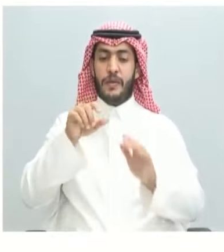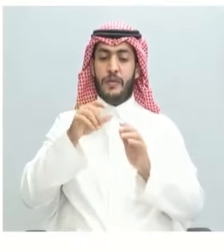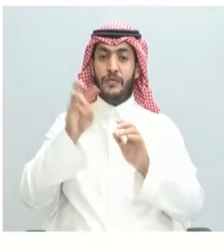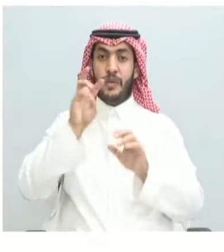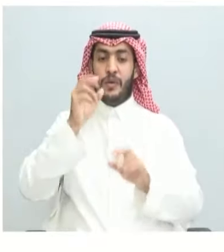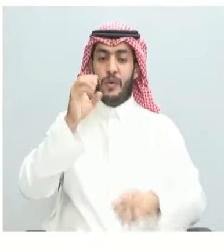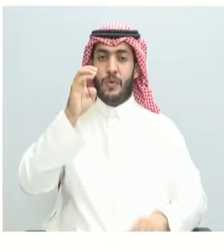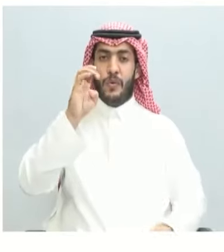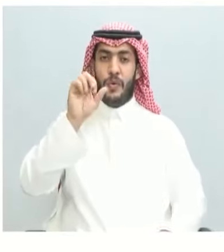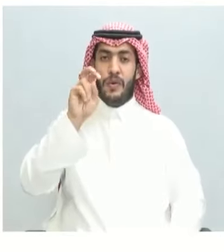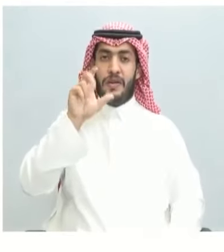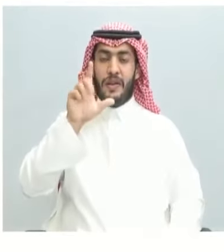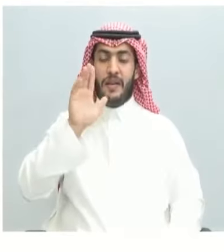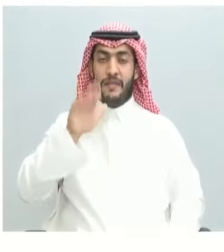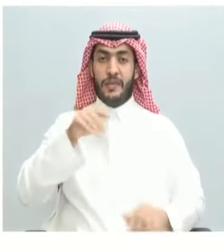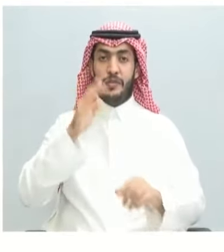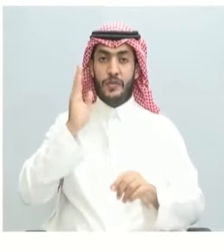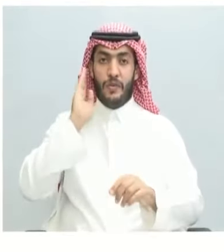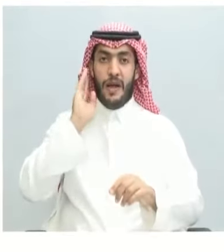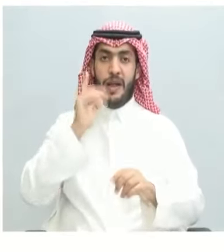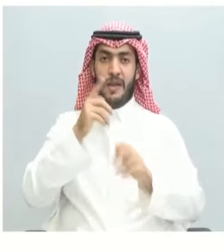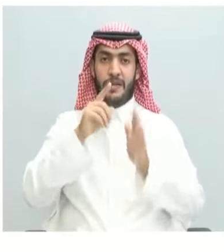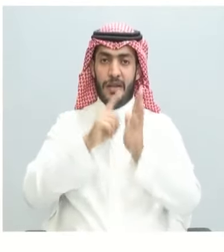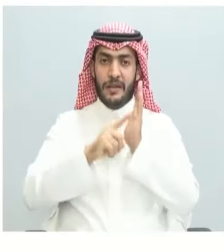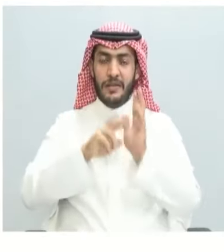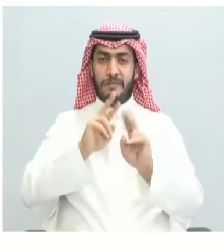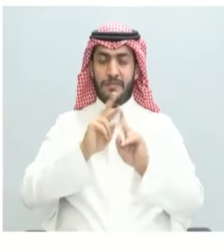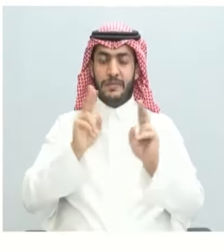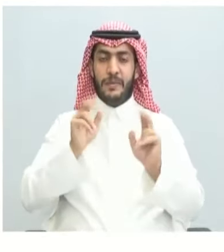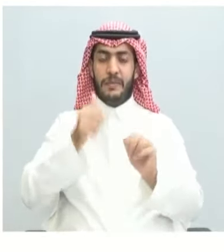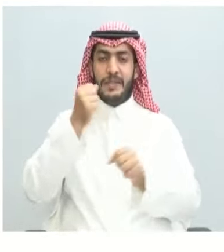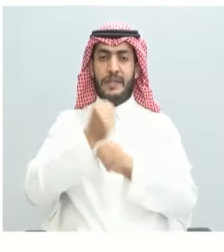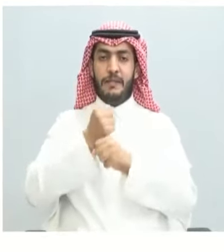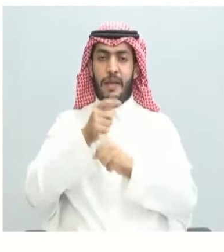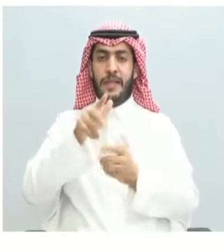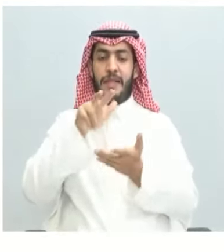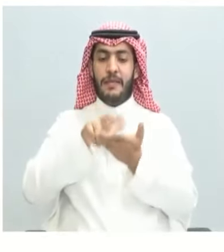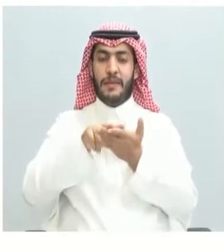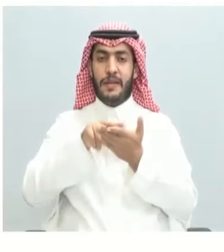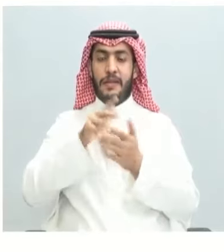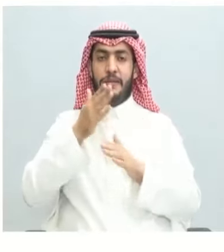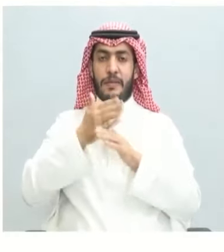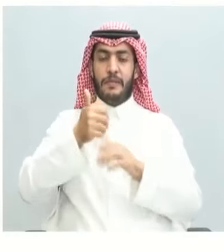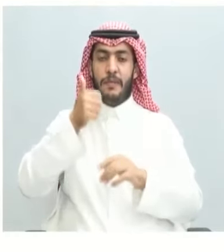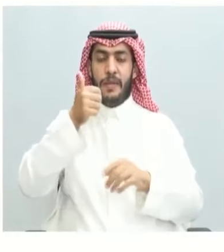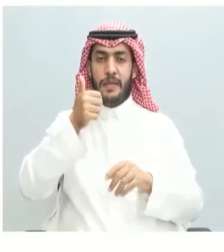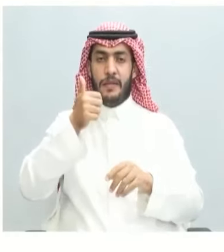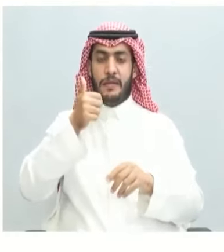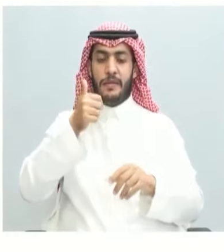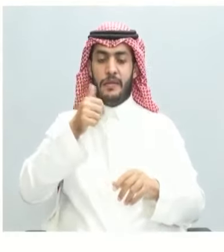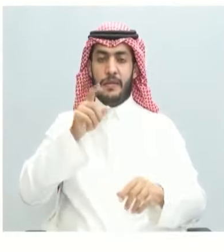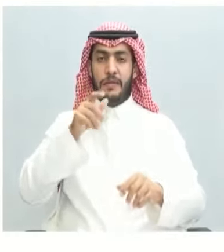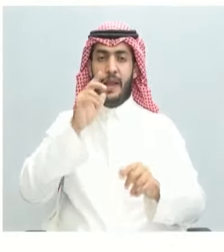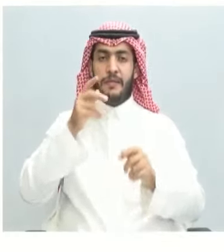جوجل اذا كان لدينا جهاز او هاتف يعمل بنظام الاندرويد نستطيع استخدام هذا التطبيق من اجل ان نقوم